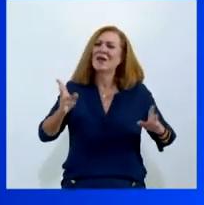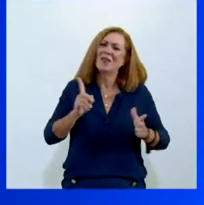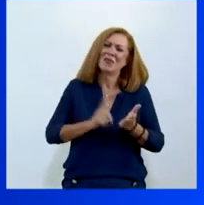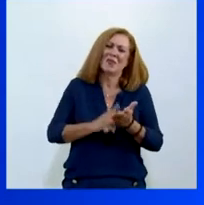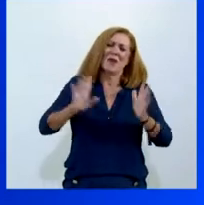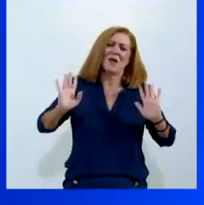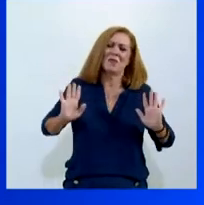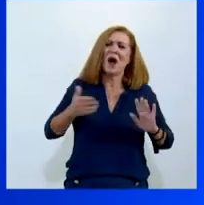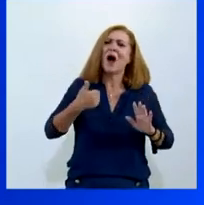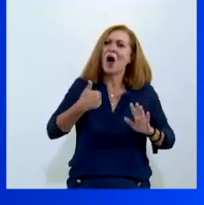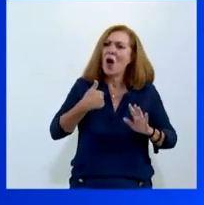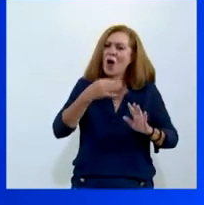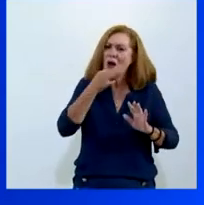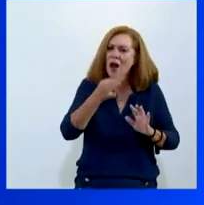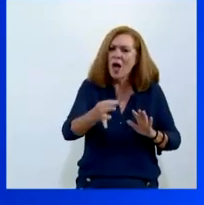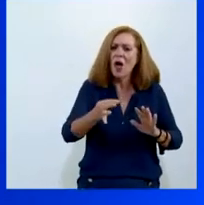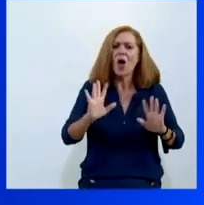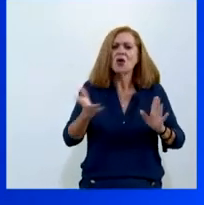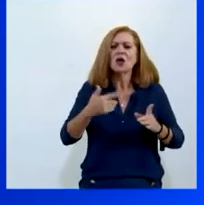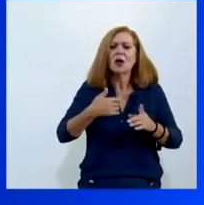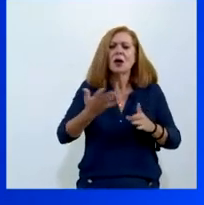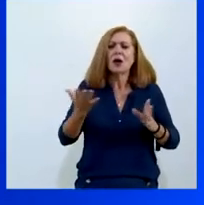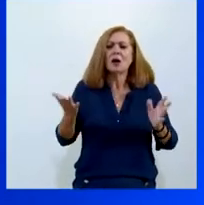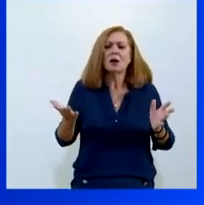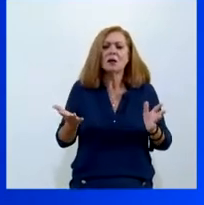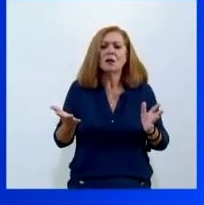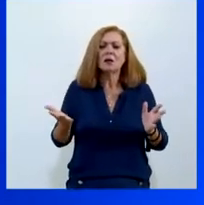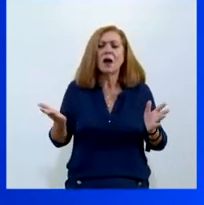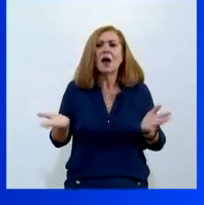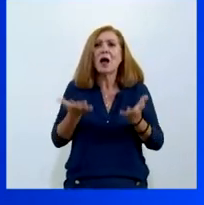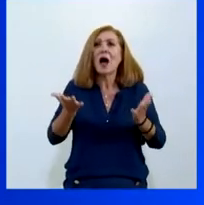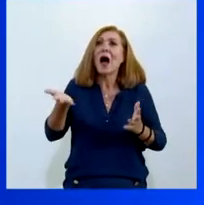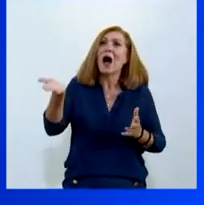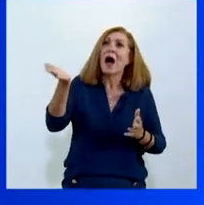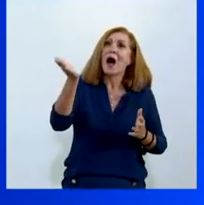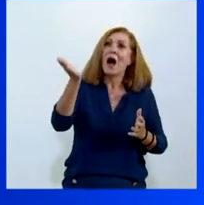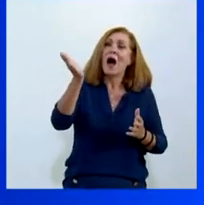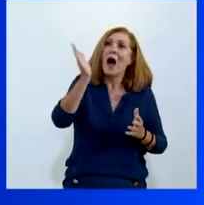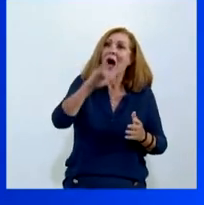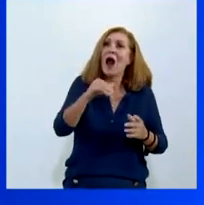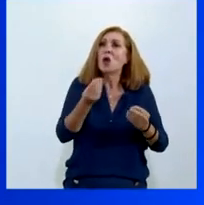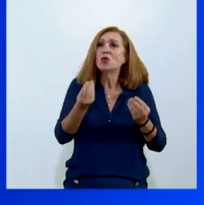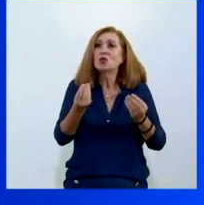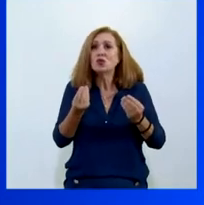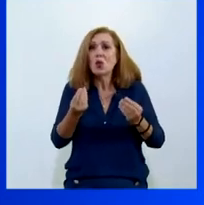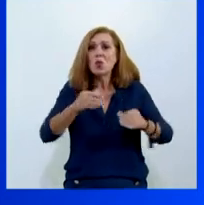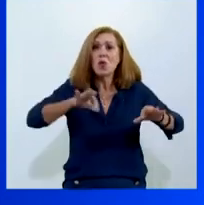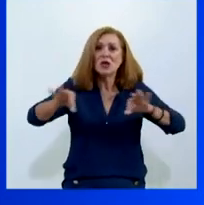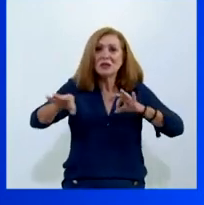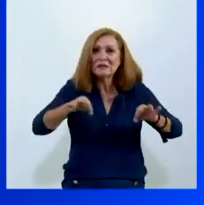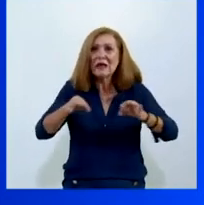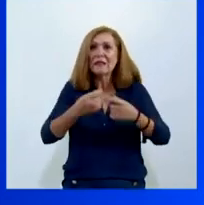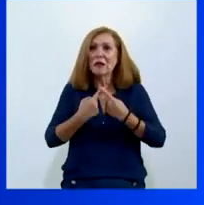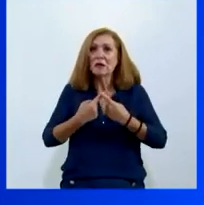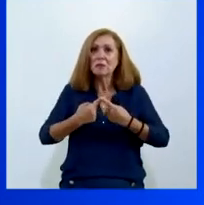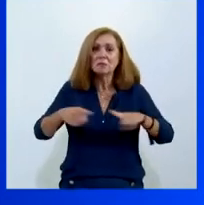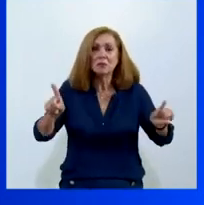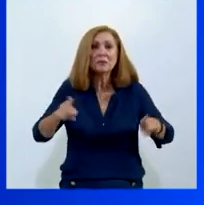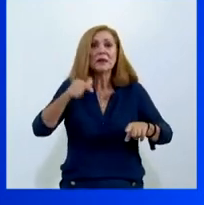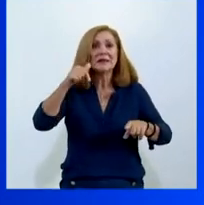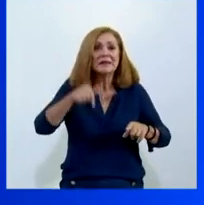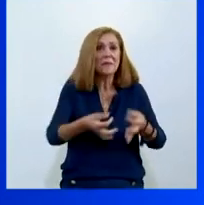να υποστηρίζω, γιατί πολύ απλά δεν μπορώ να δω καμία άλλη εναλλακτική στον τρόπο με τον οποίο